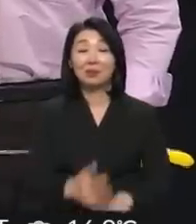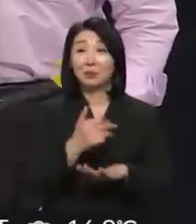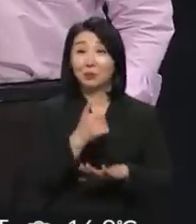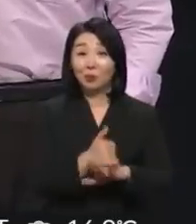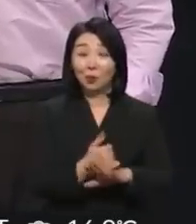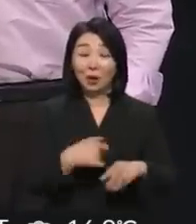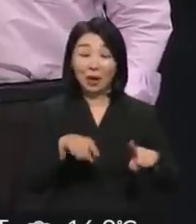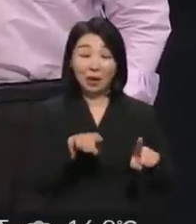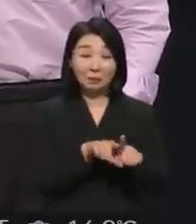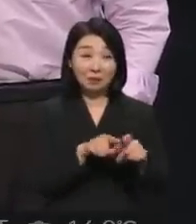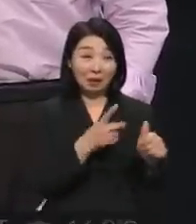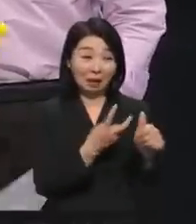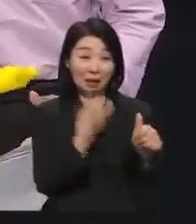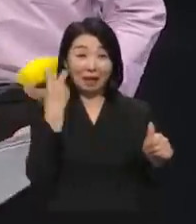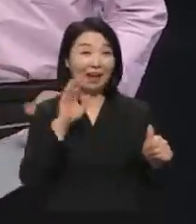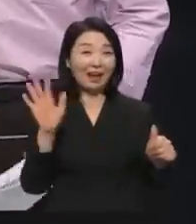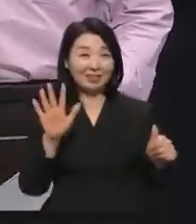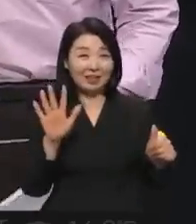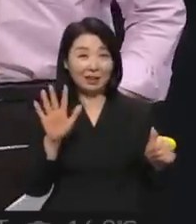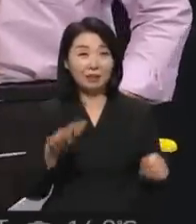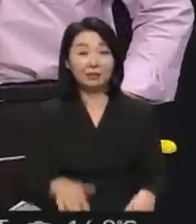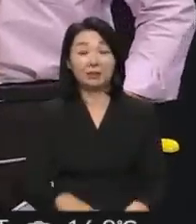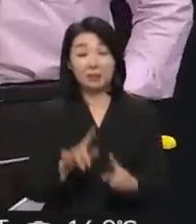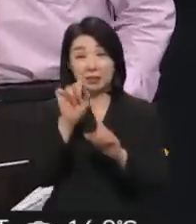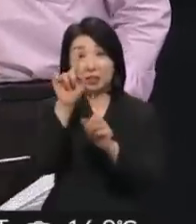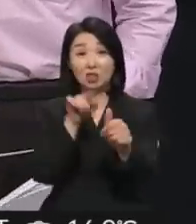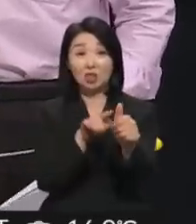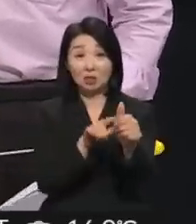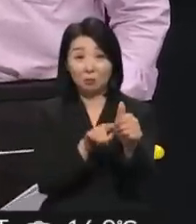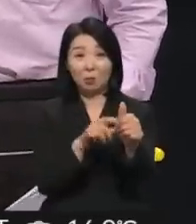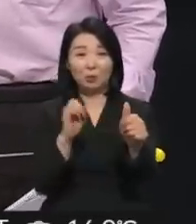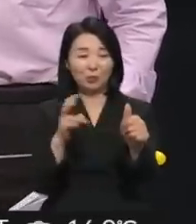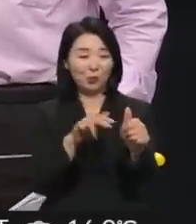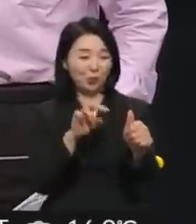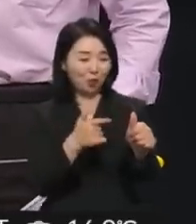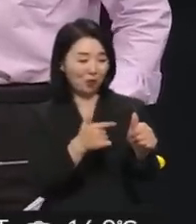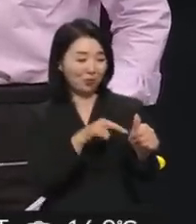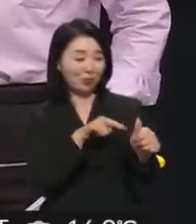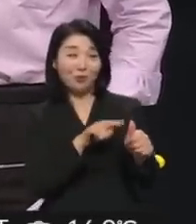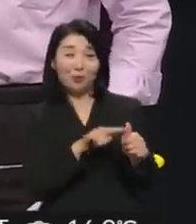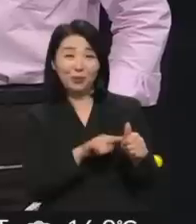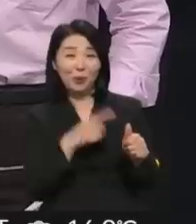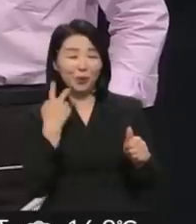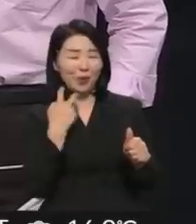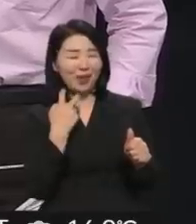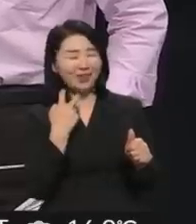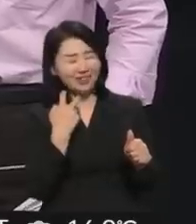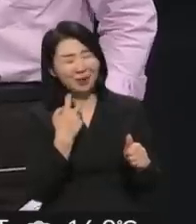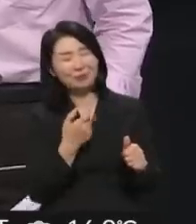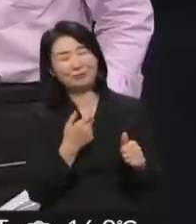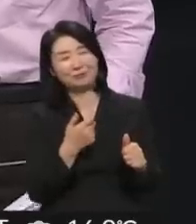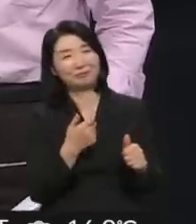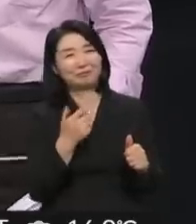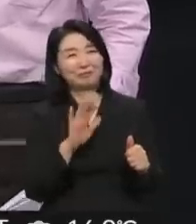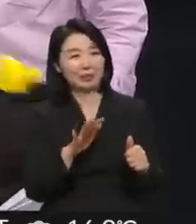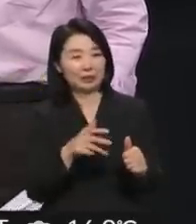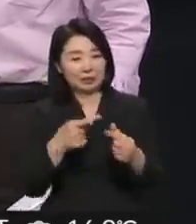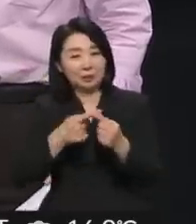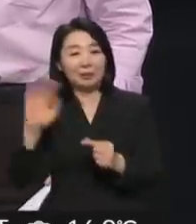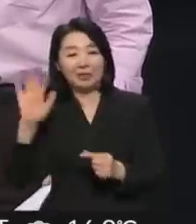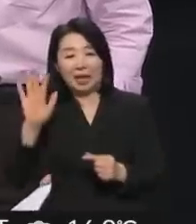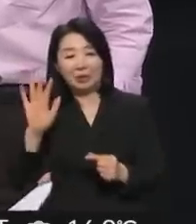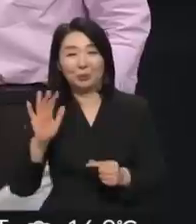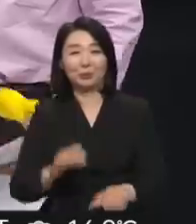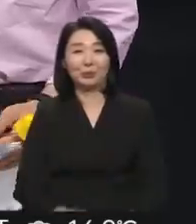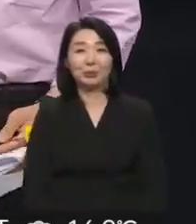결과적으로 같이 축출당한 건 아니었지만 이 전 대표에 이어 권 의원도 순차적으로 밀려나는 모양새가 됐었죠. 이 9급